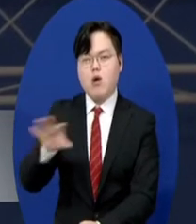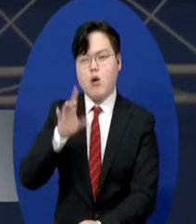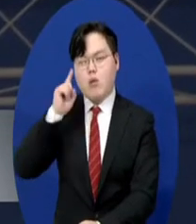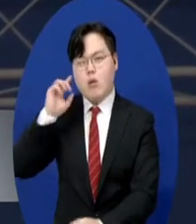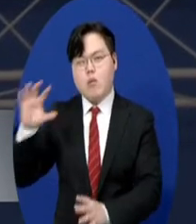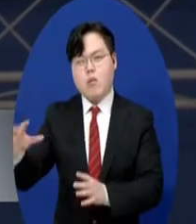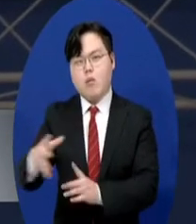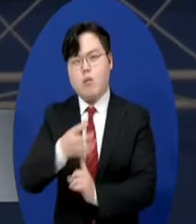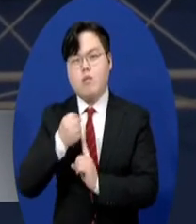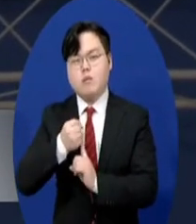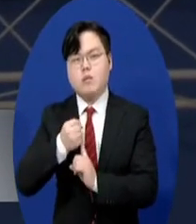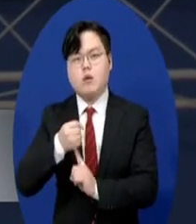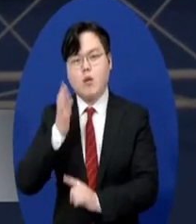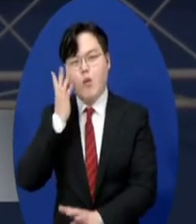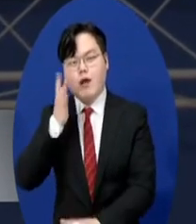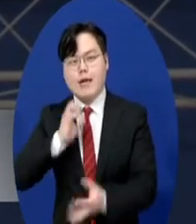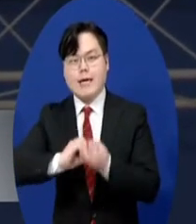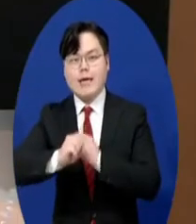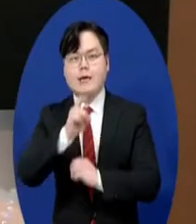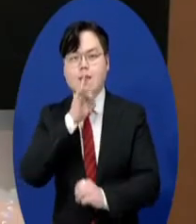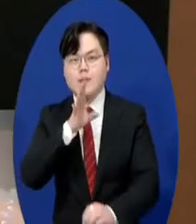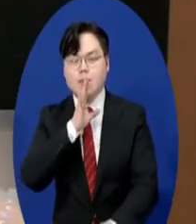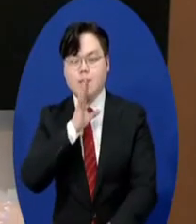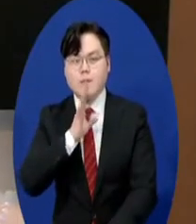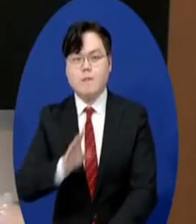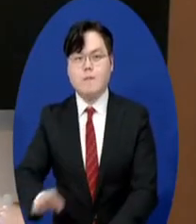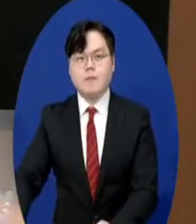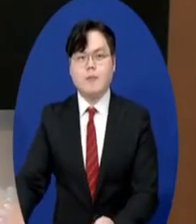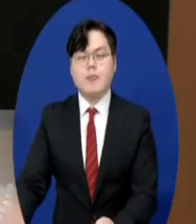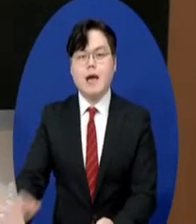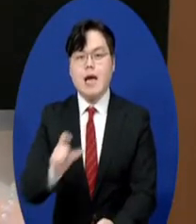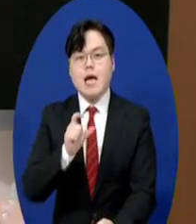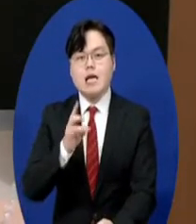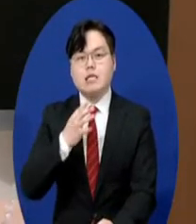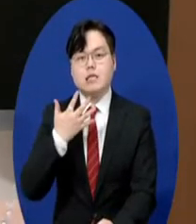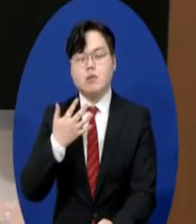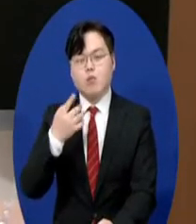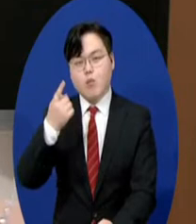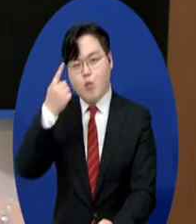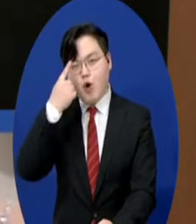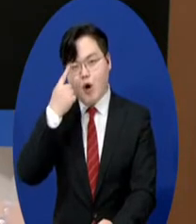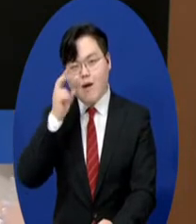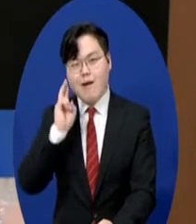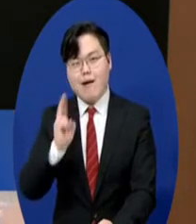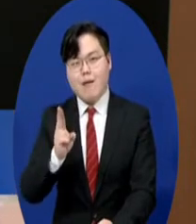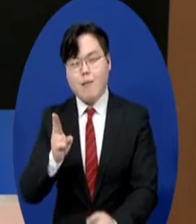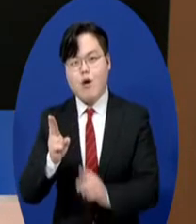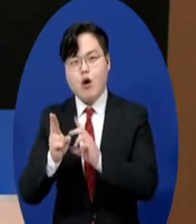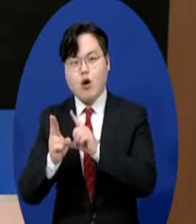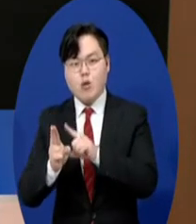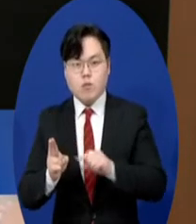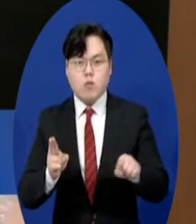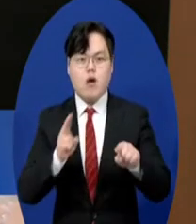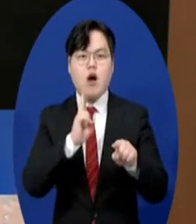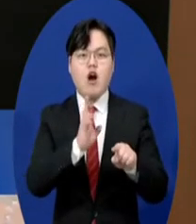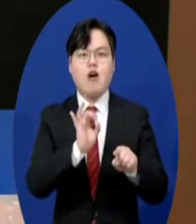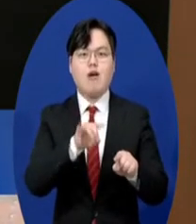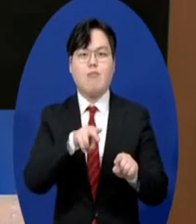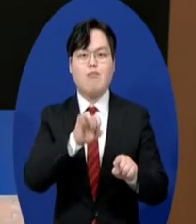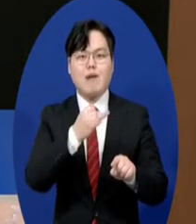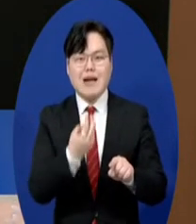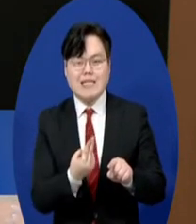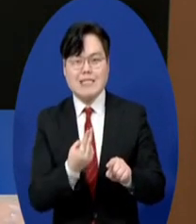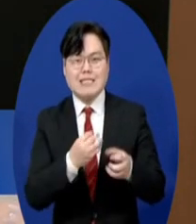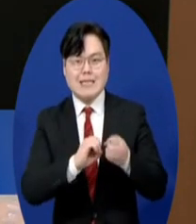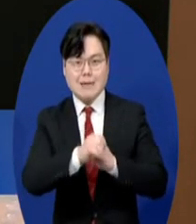оруулалтыг нэгдсэн бодлогоор хангахар зорж байна. Эрдэнэс Монгол компаниг корпорацийн хэлбэр рүү оруулад за Эрдэнэс Монгол